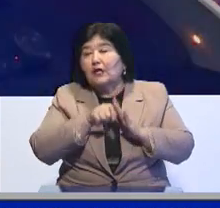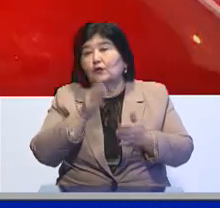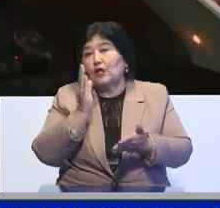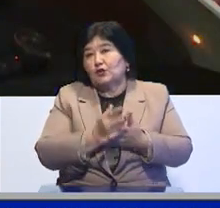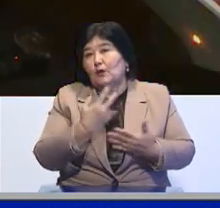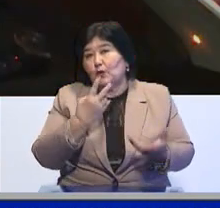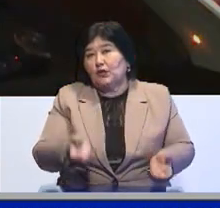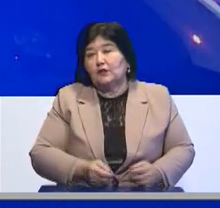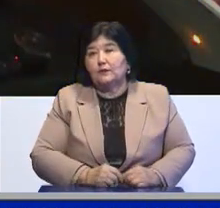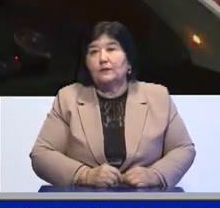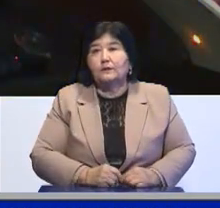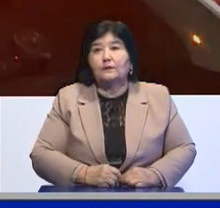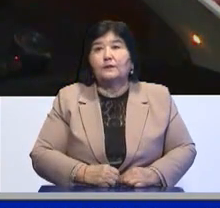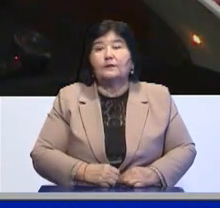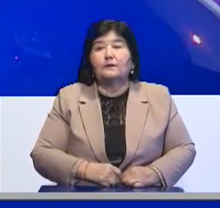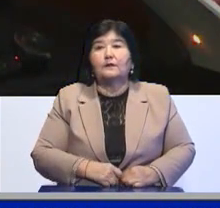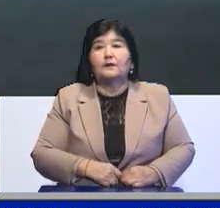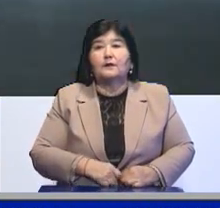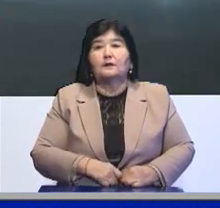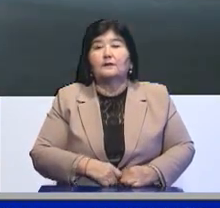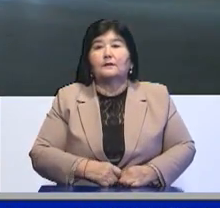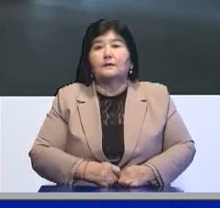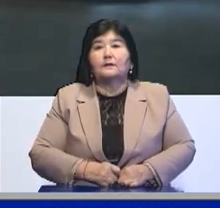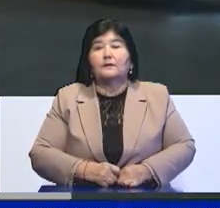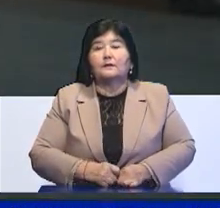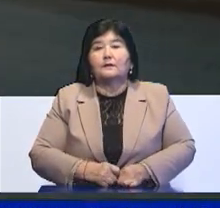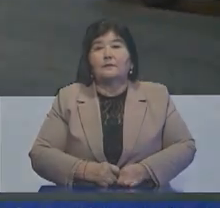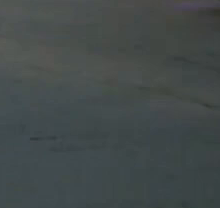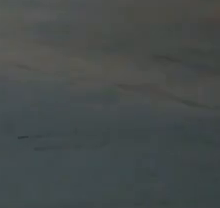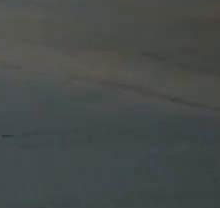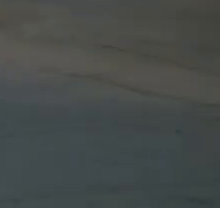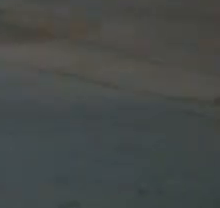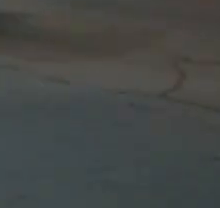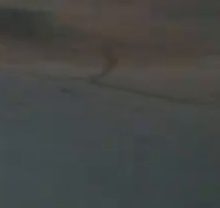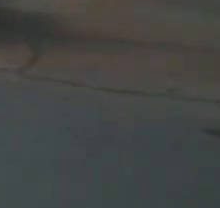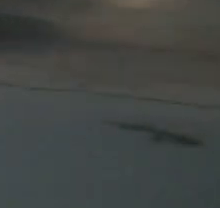Елдос Асан, Лемара Аргайбаева, Санжар Мансур, Төреған Қожахметов, Қызылорда телеарнасы.